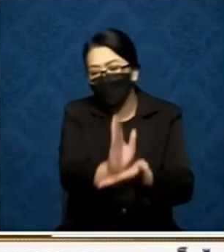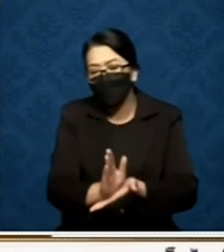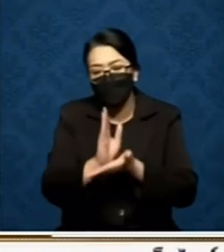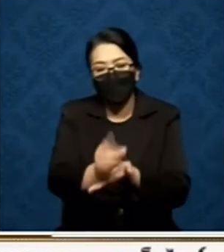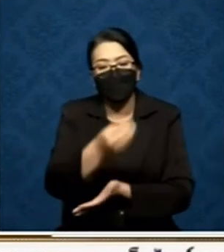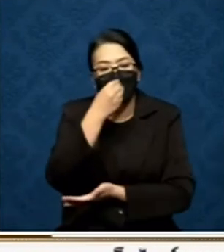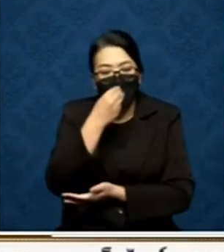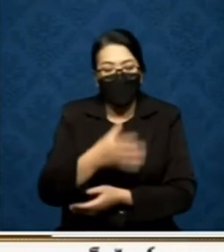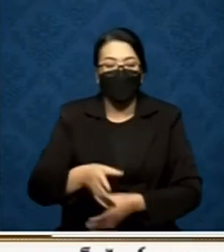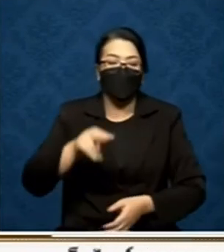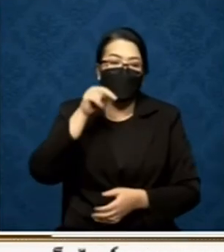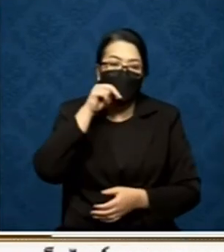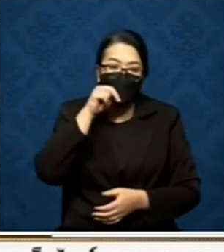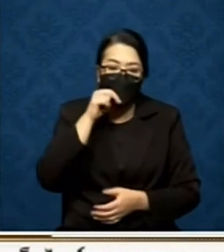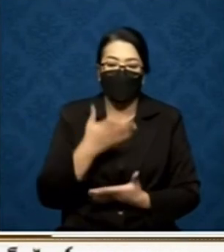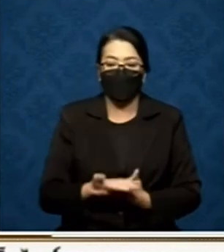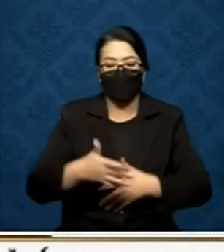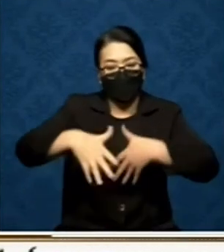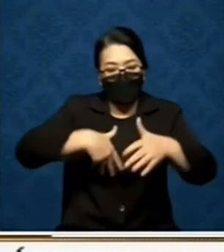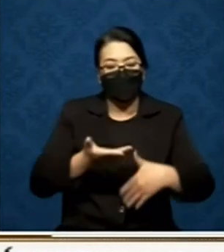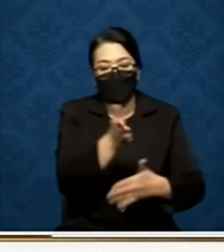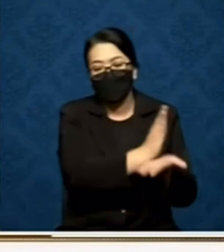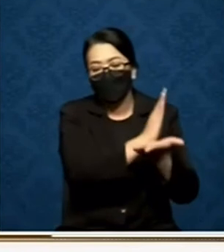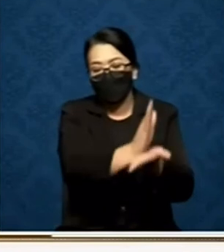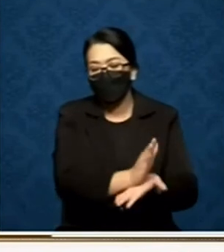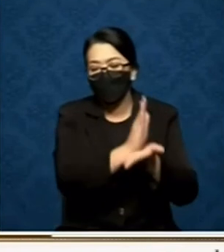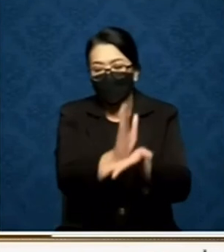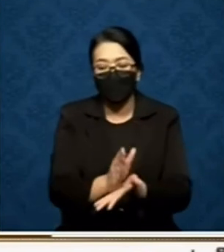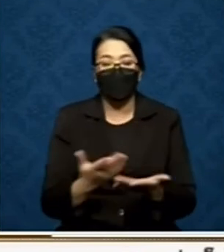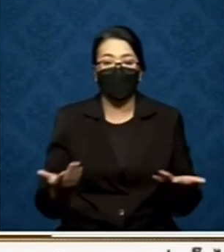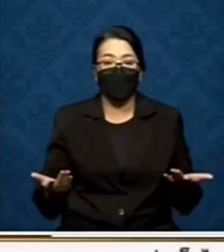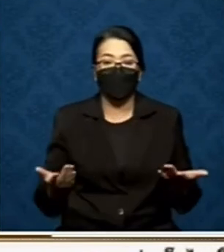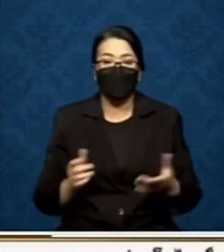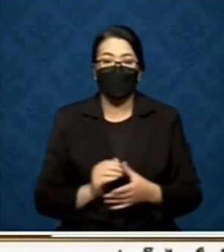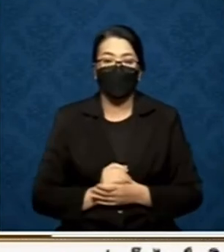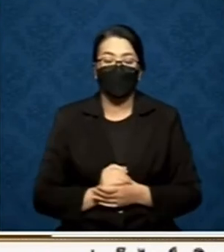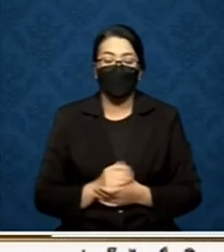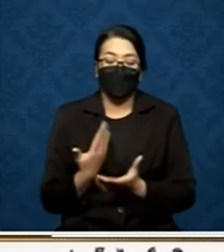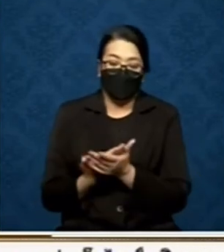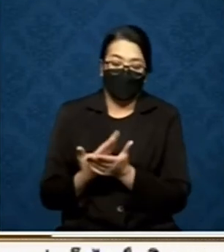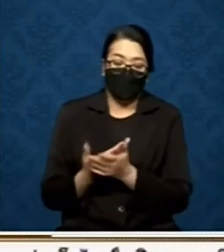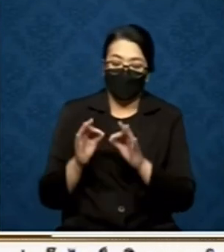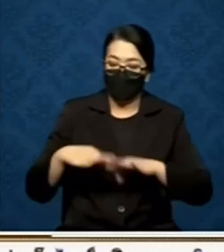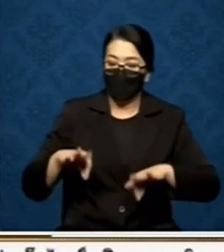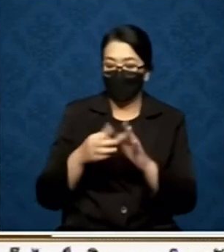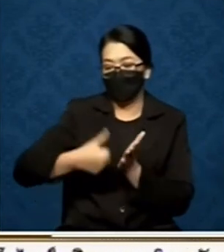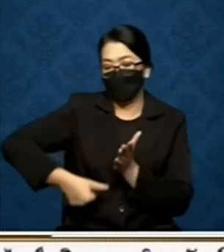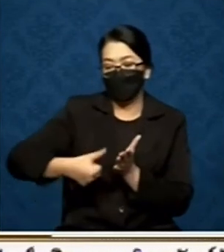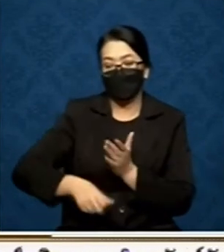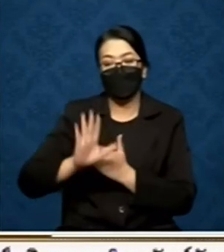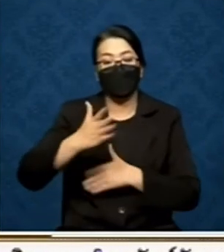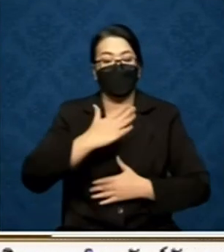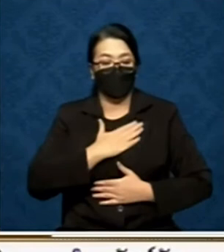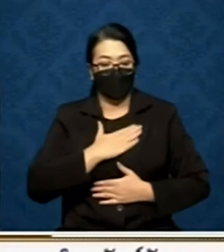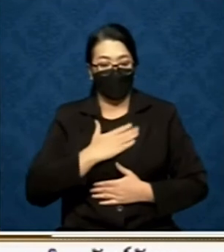เครื่องดื่มจากประชาชนแต่ท่านประธานครับเงินซึ่งเป็นเงินภาษีของเขาแท้ๆ